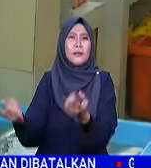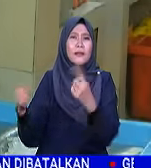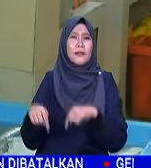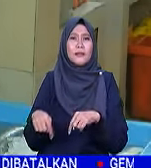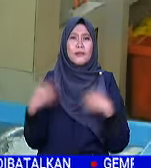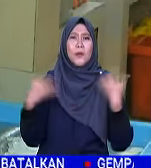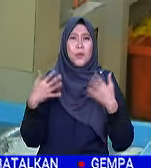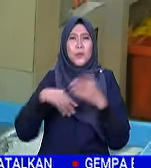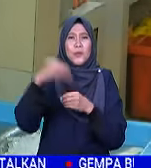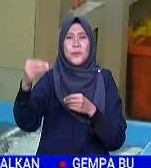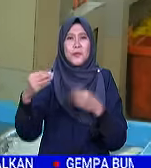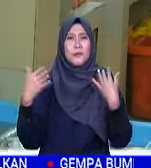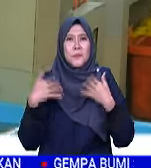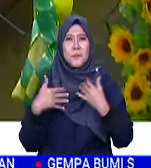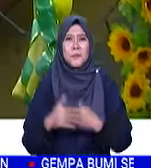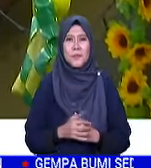orang pun takut kedua mah.